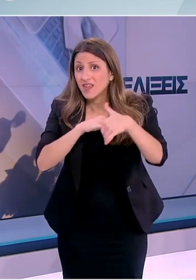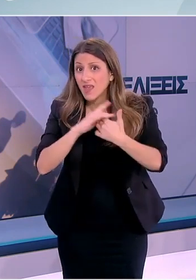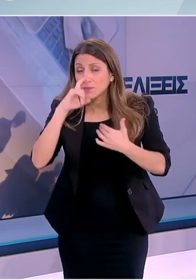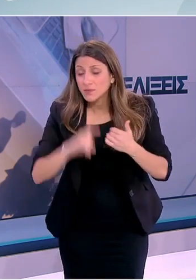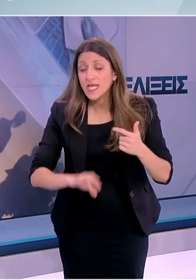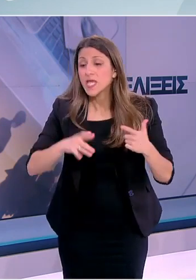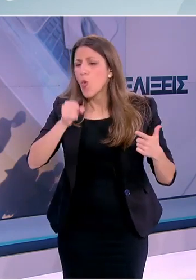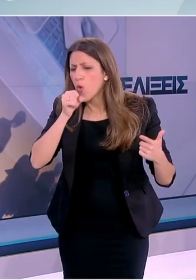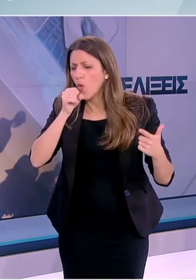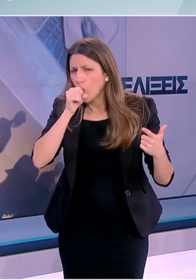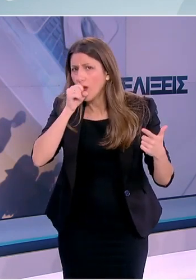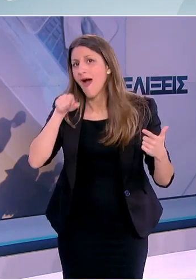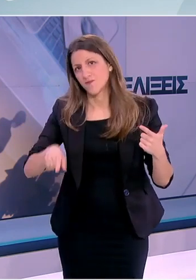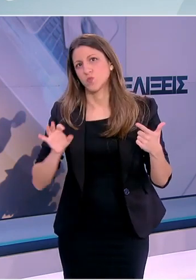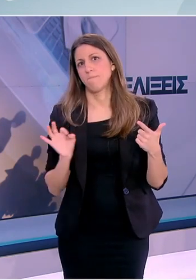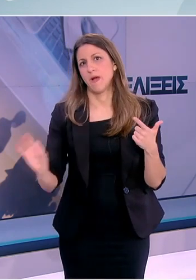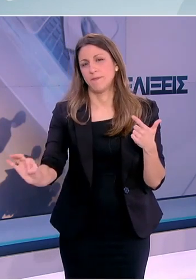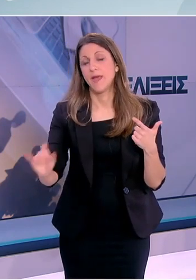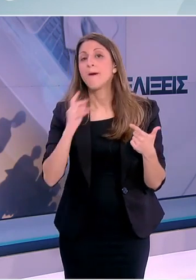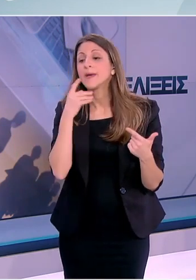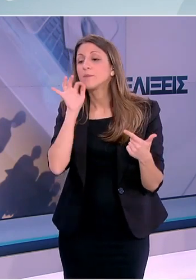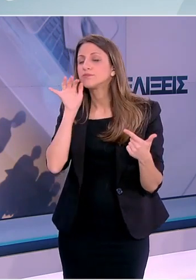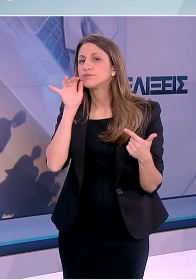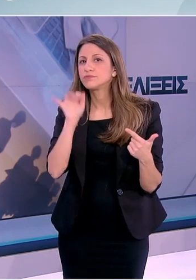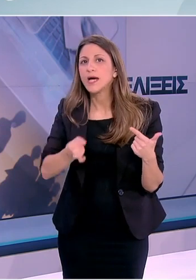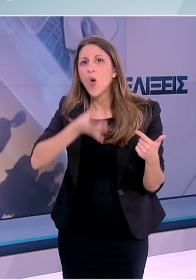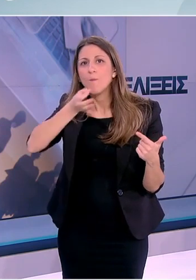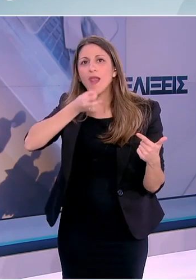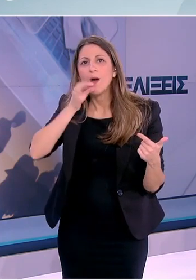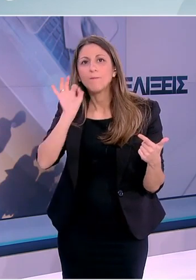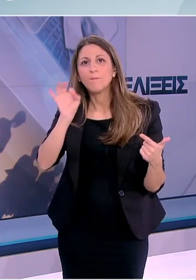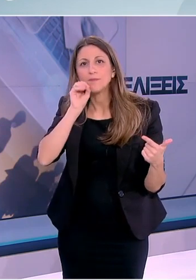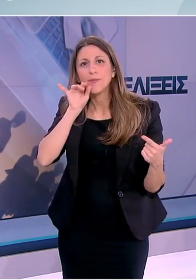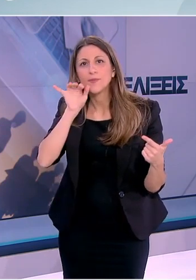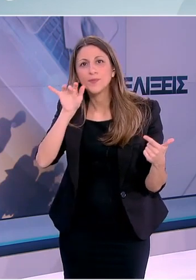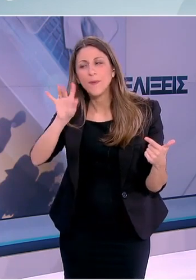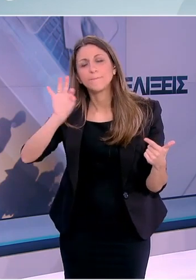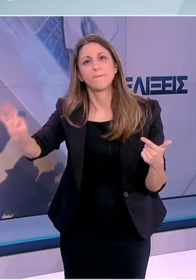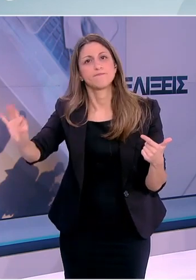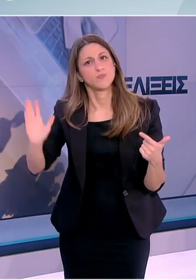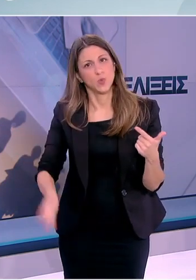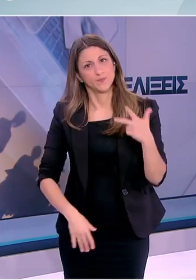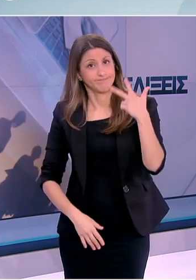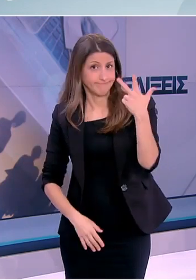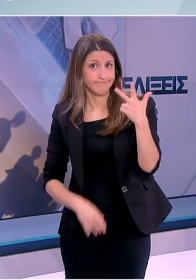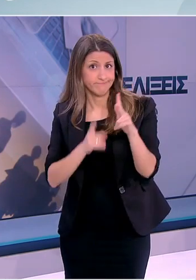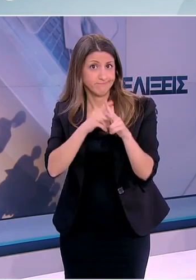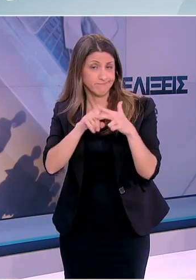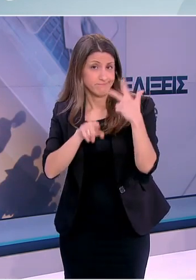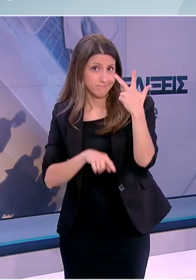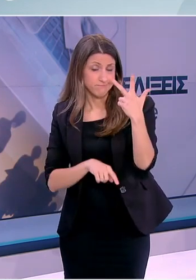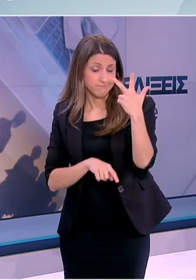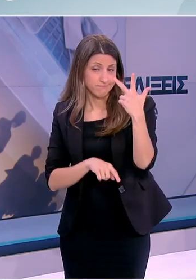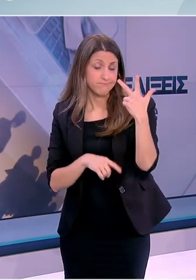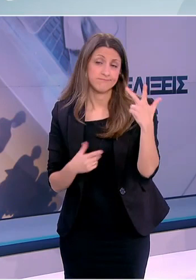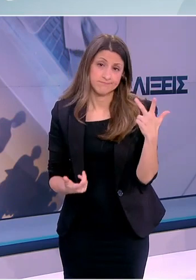και βήχεις. Μάλιστα, μερικοί λένε ακόμα και με την ομιλία μπορεί να το μεταδώσει κάποιος ο οποίος έχει ελαφρά συμπτώματα, είναι ήπια συμπτωματικός.